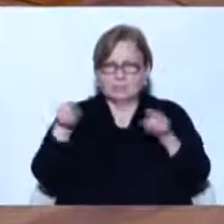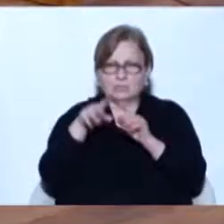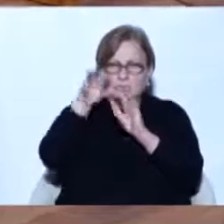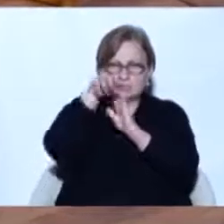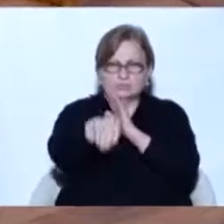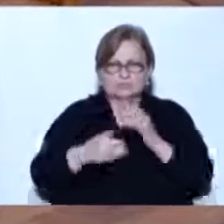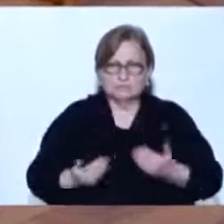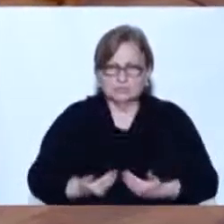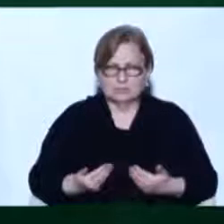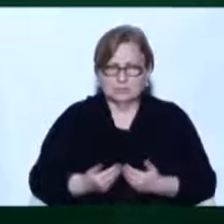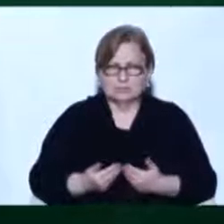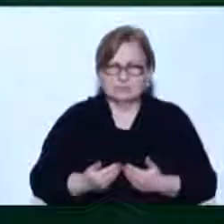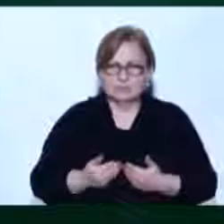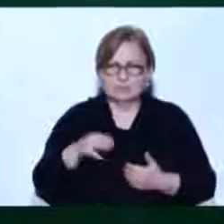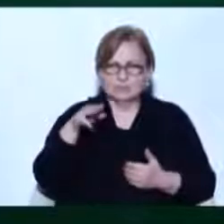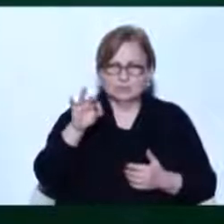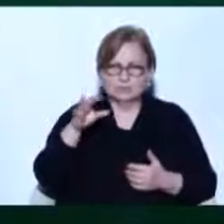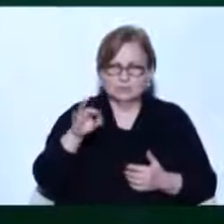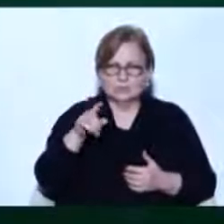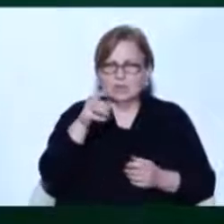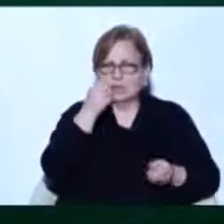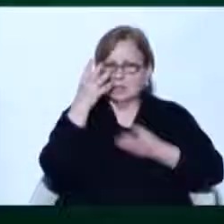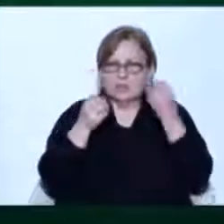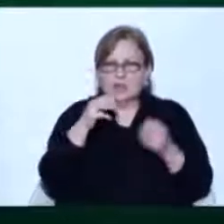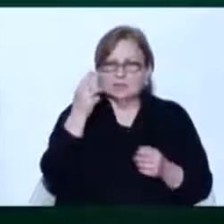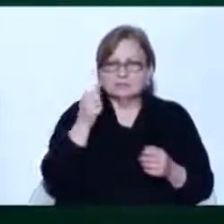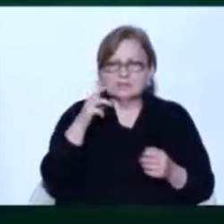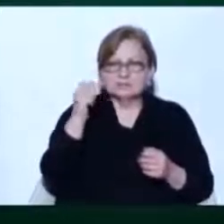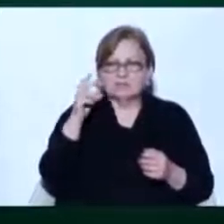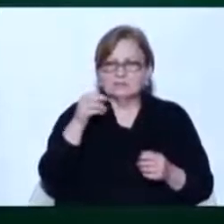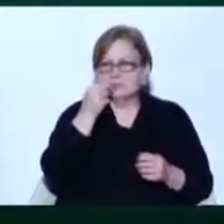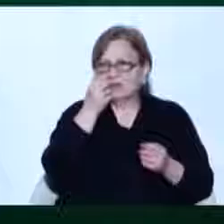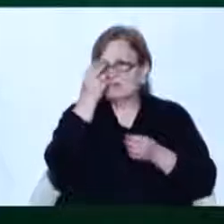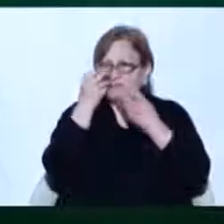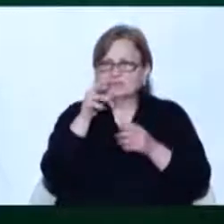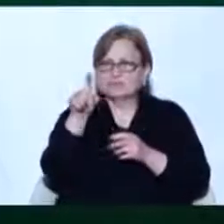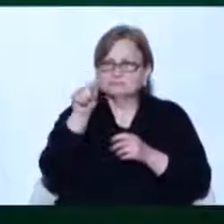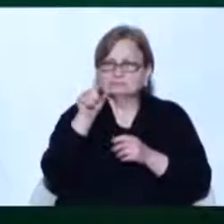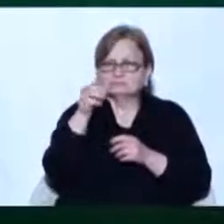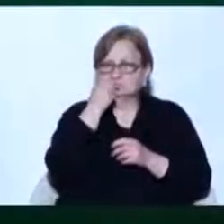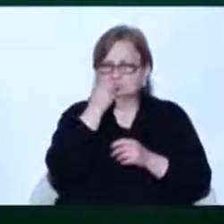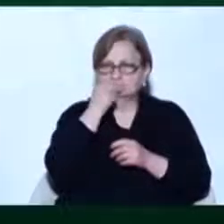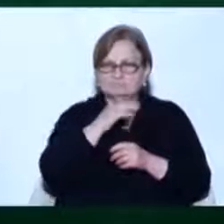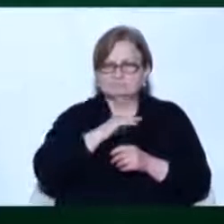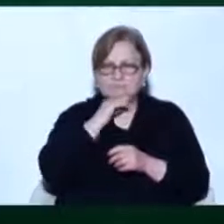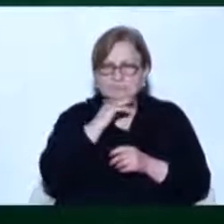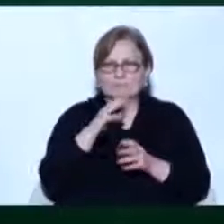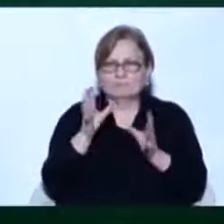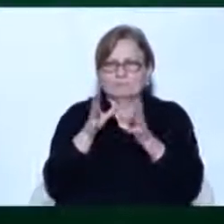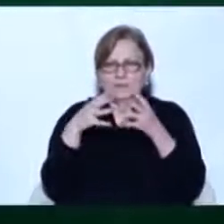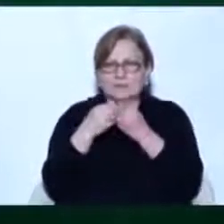ცხოვრობდა. ტოტო ცაცხვის ყვავილებით იკვებებოდა. ოჯახის წევრებთან